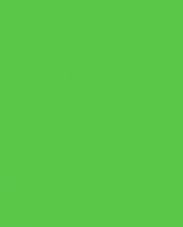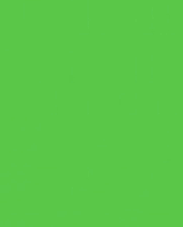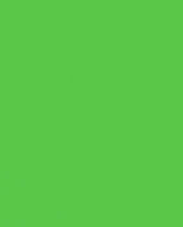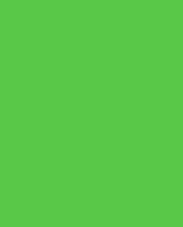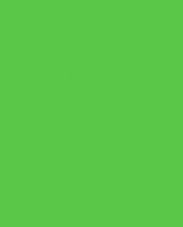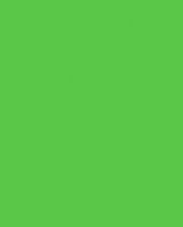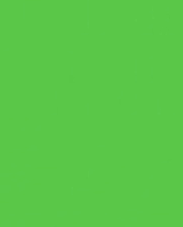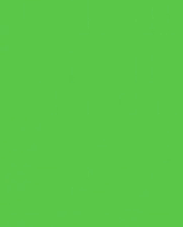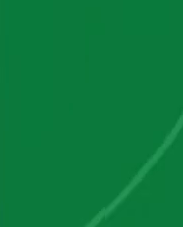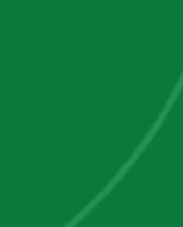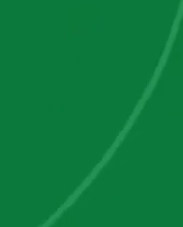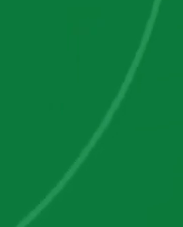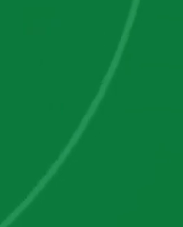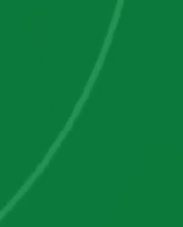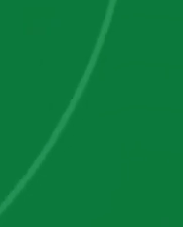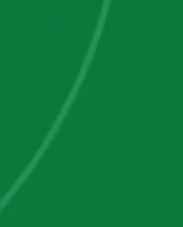Музика